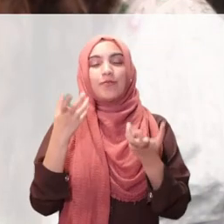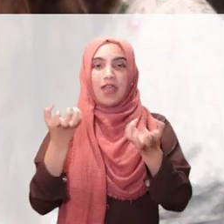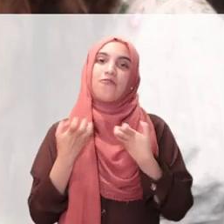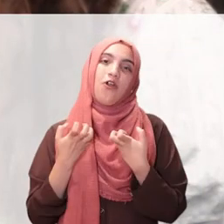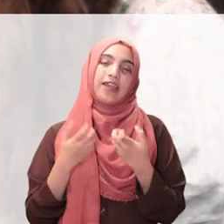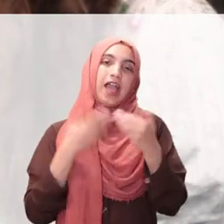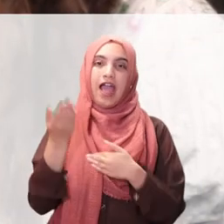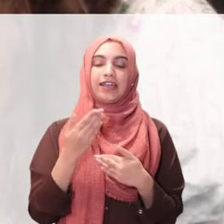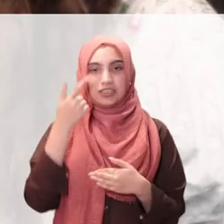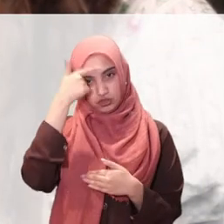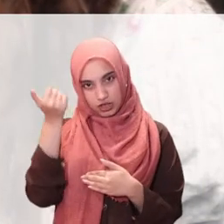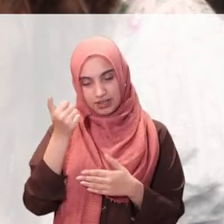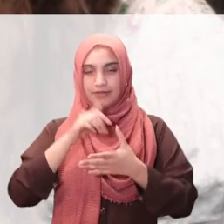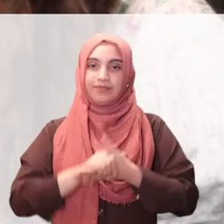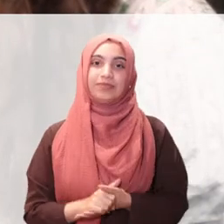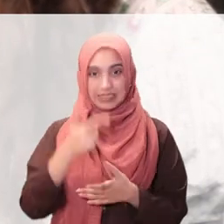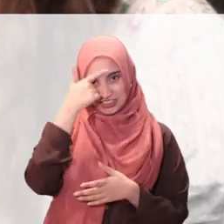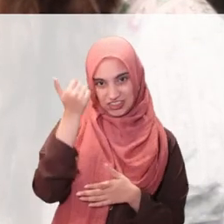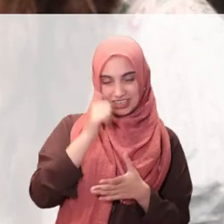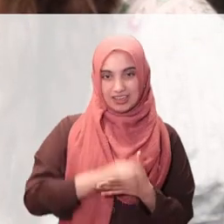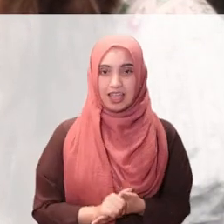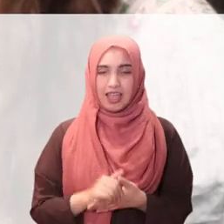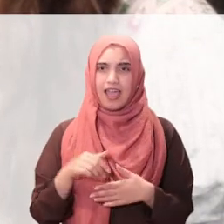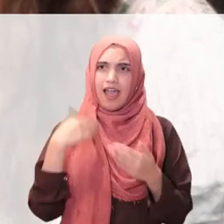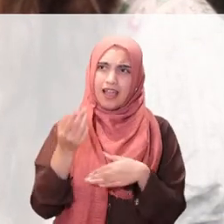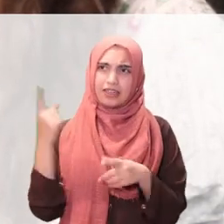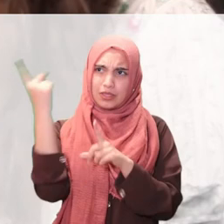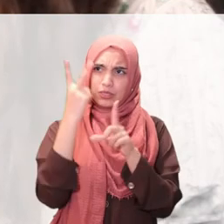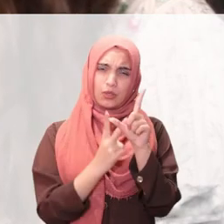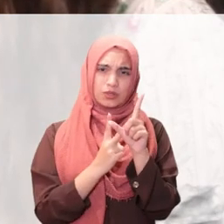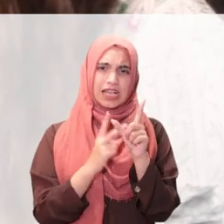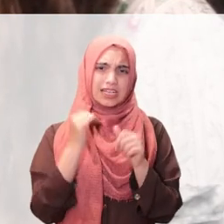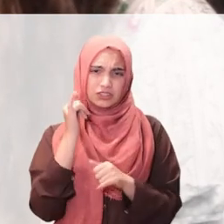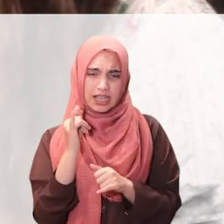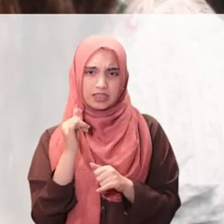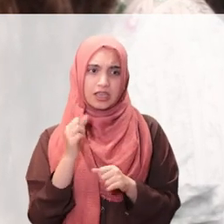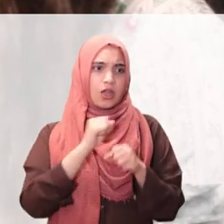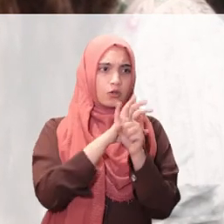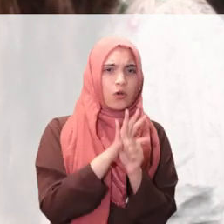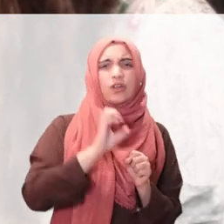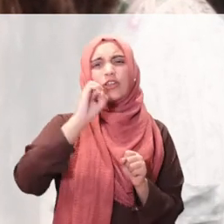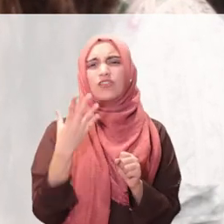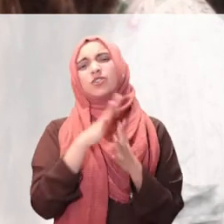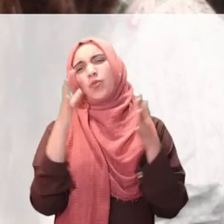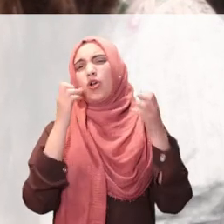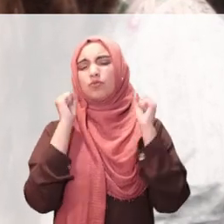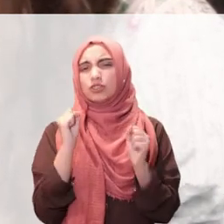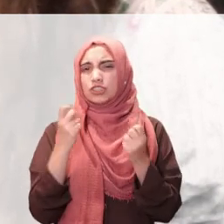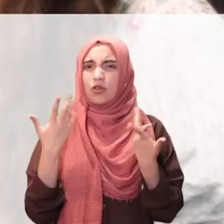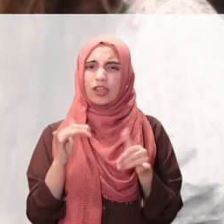12 साल में इस विडियो में पता नहीं कितनी